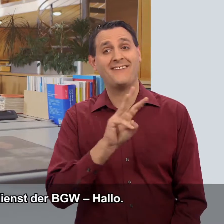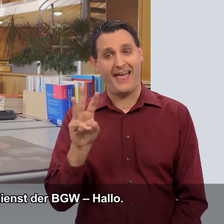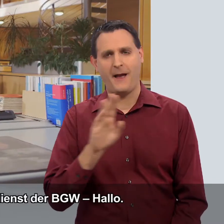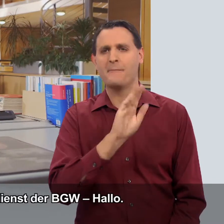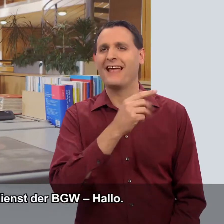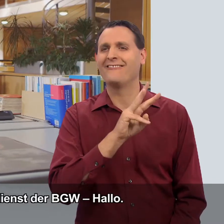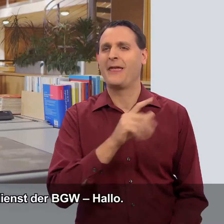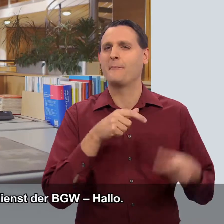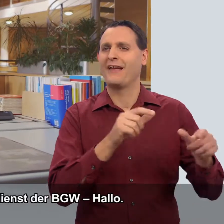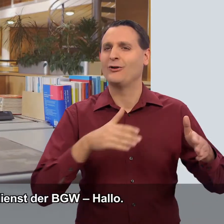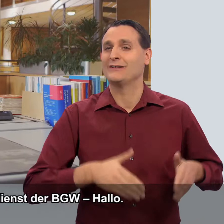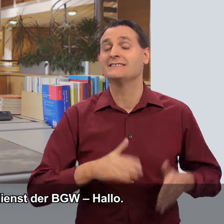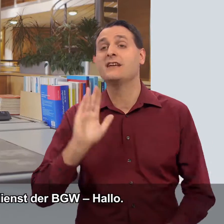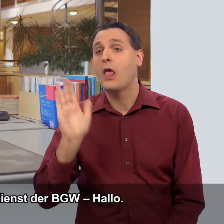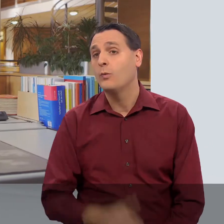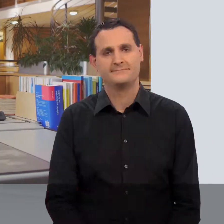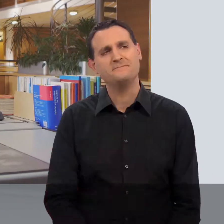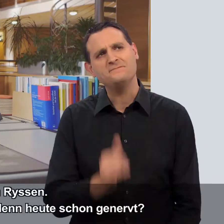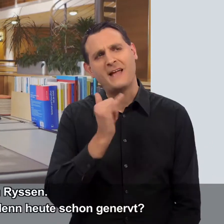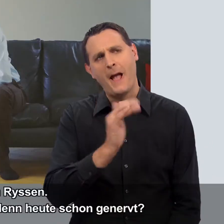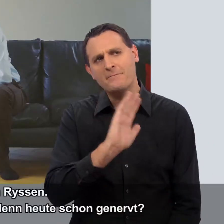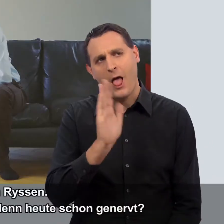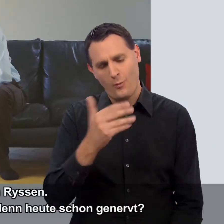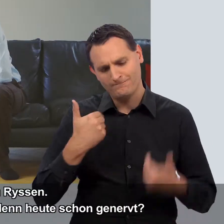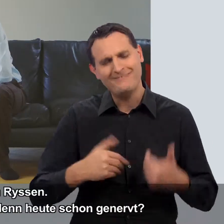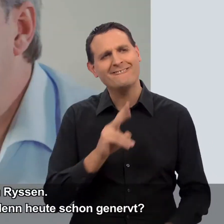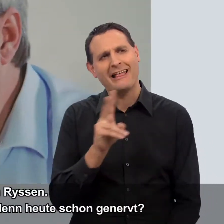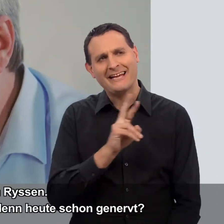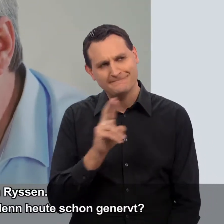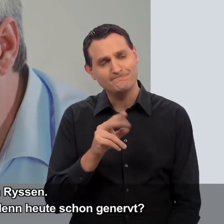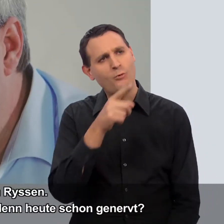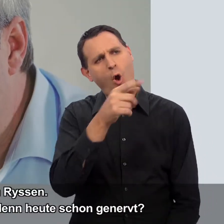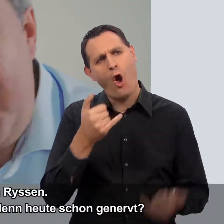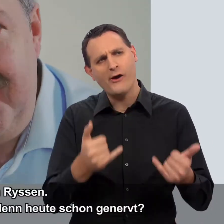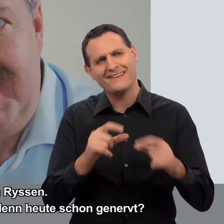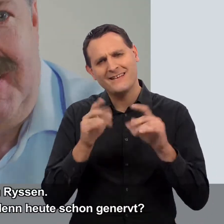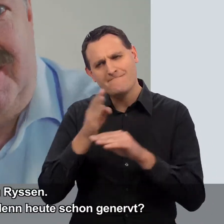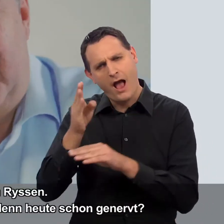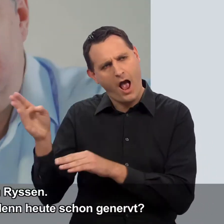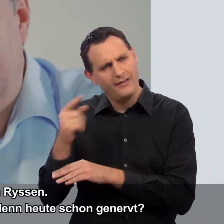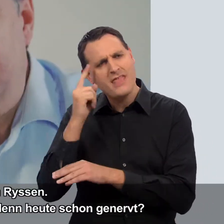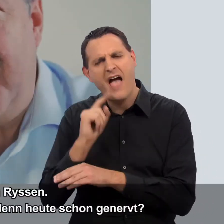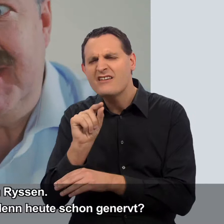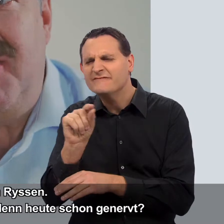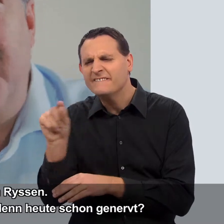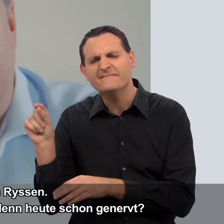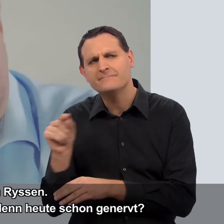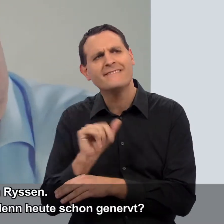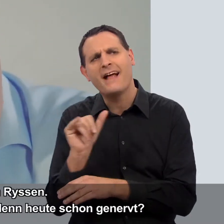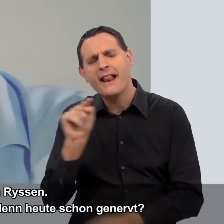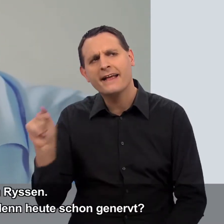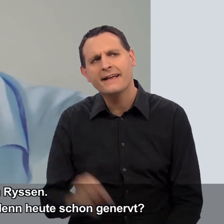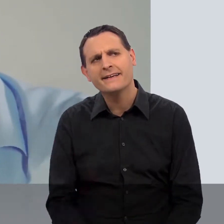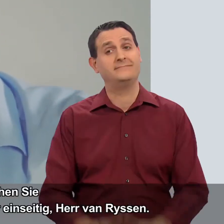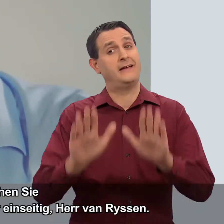Silke Weigert, Präventionsdienst der BGW, hallo? Ja, hallo? Van Rissen. Na, welchen Betrieb haben Sie denn heute